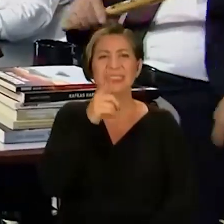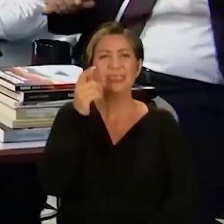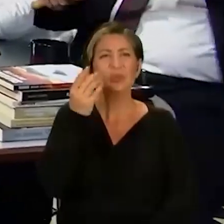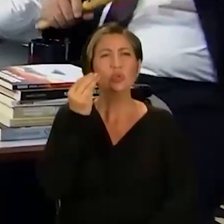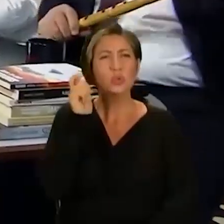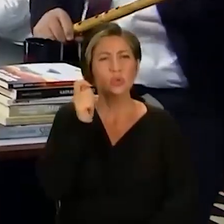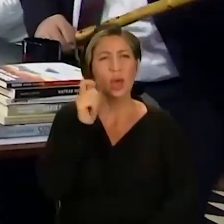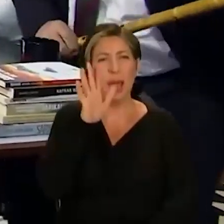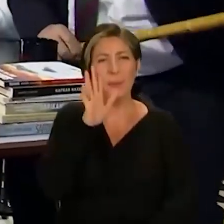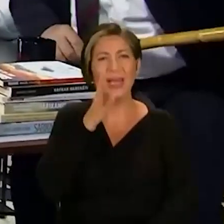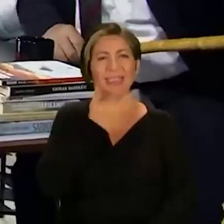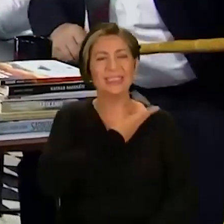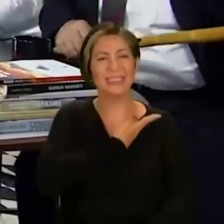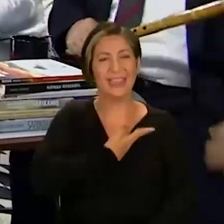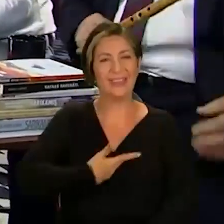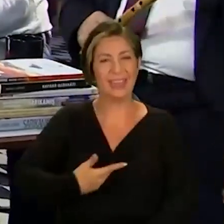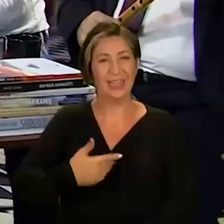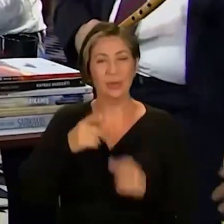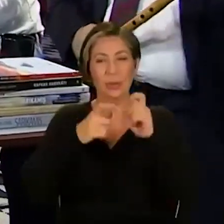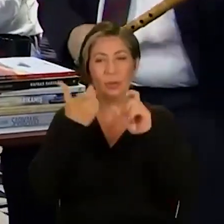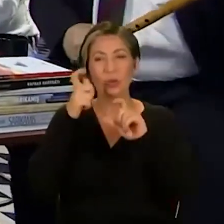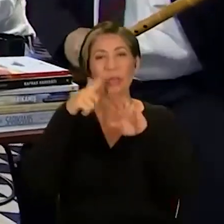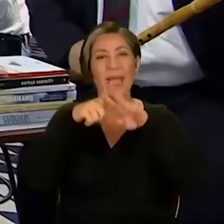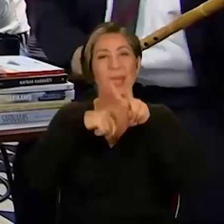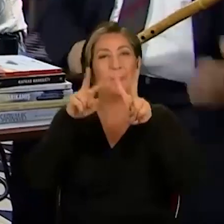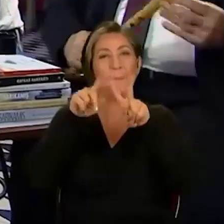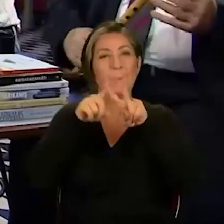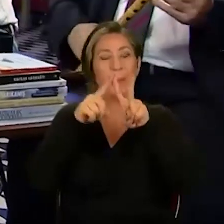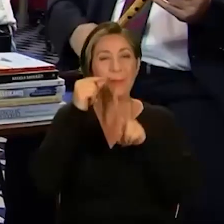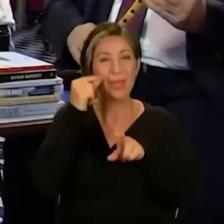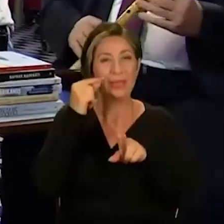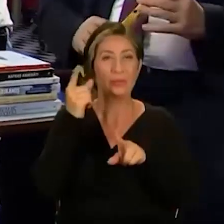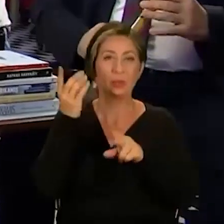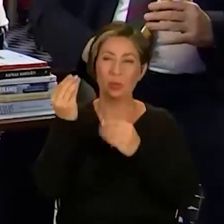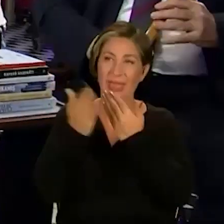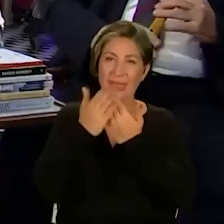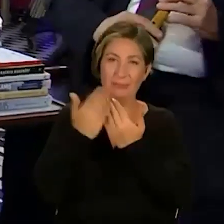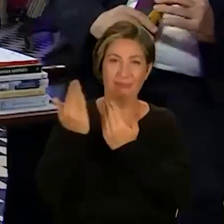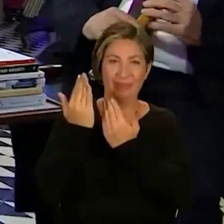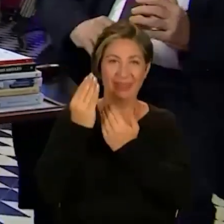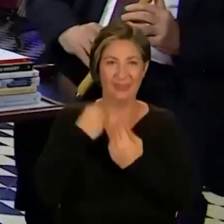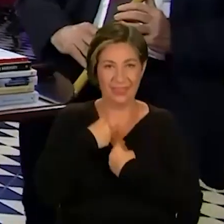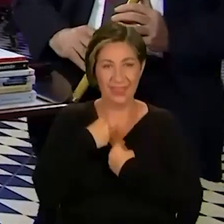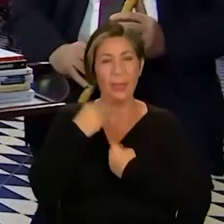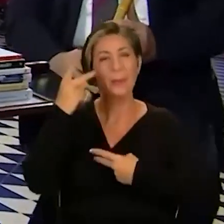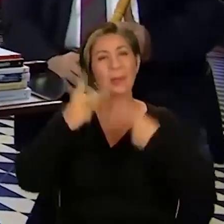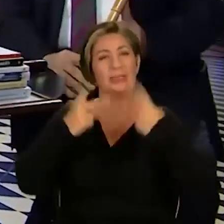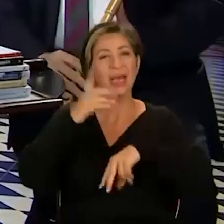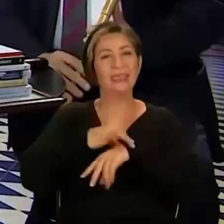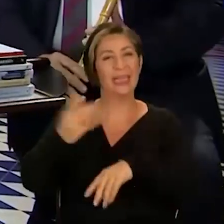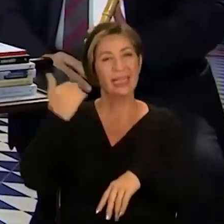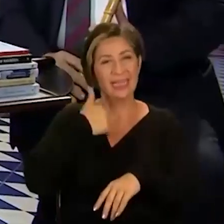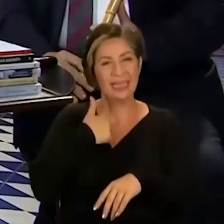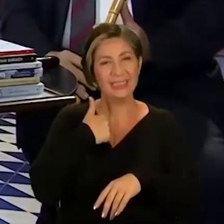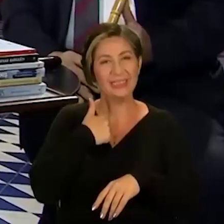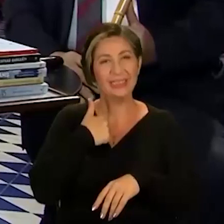iş. Evet. Bu konuda da sevgili Süleyman Ergüner'in çok yardımlarını gördüm. Maşallah. Dünyaca ünlü neyzen biliyorsunuz. Zaman zaman hastanemize gelir.